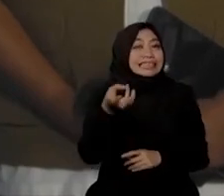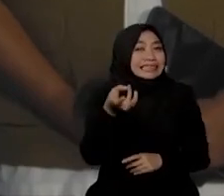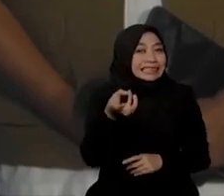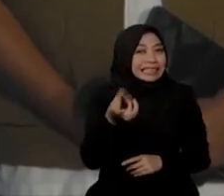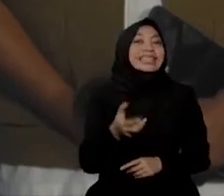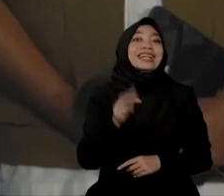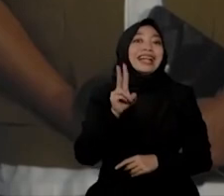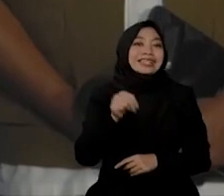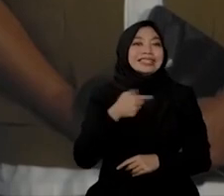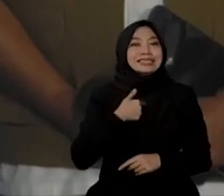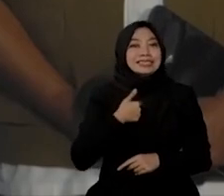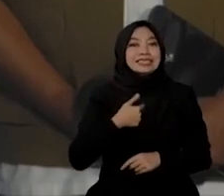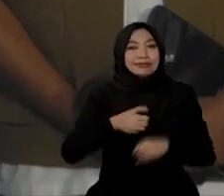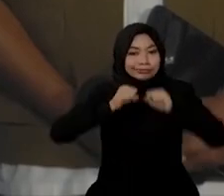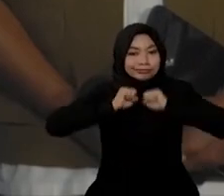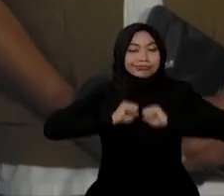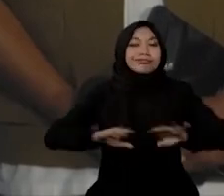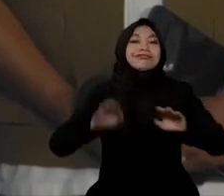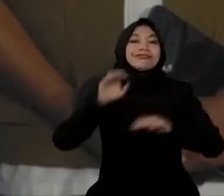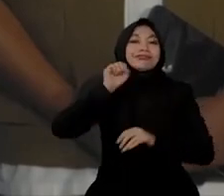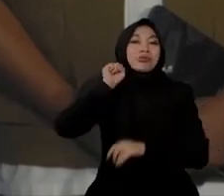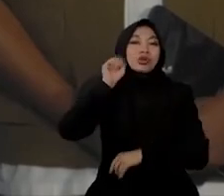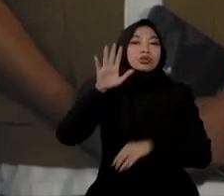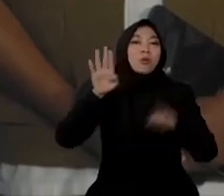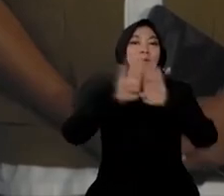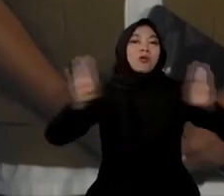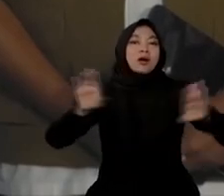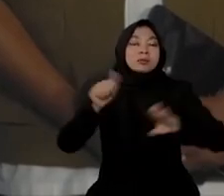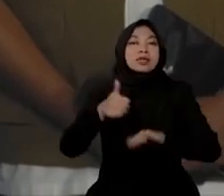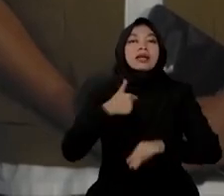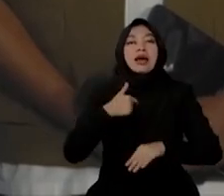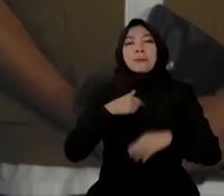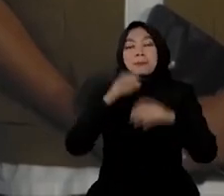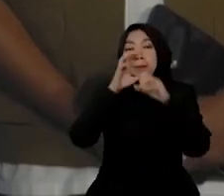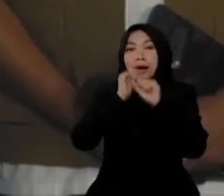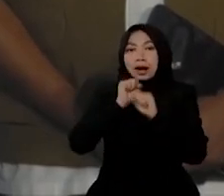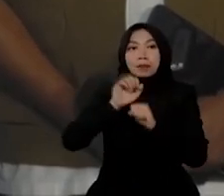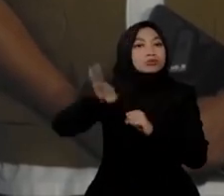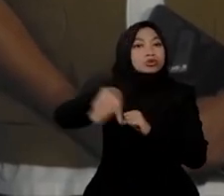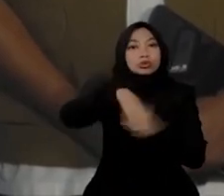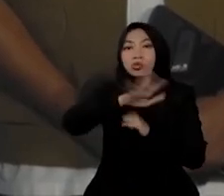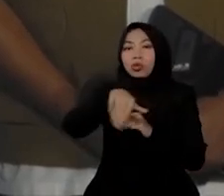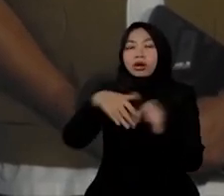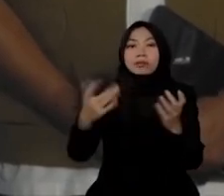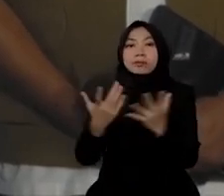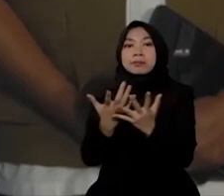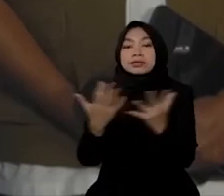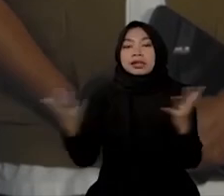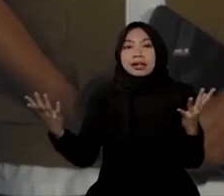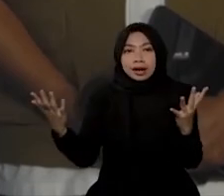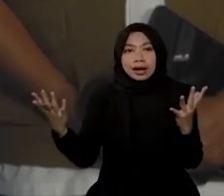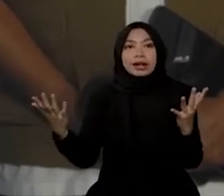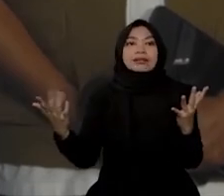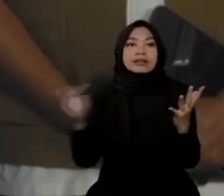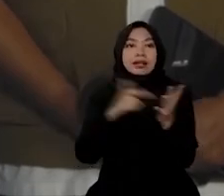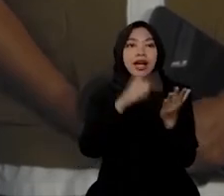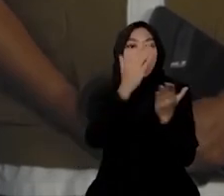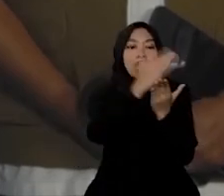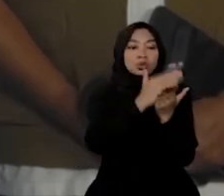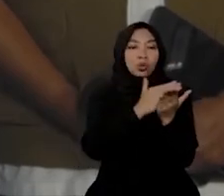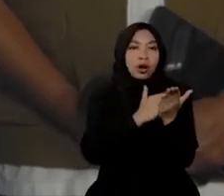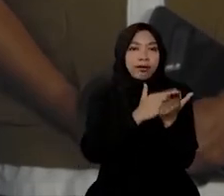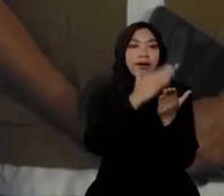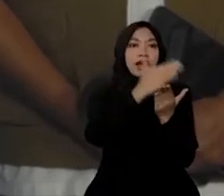akan mengumumkan, tapi kita berharap kepada seluruh komponen masyarakat untuk mempelajari